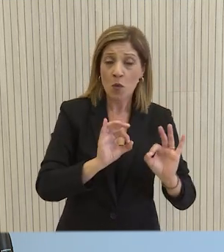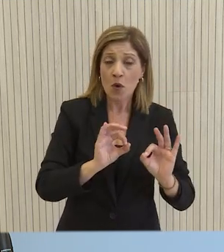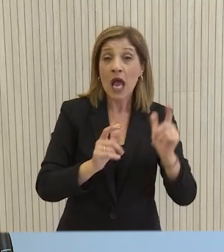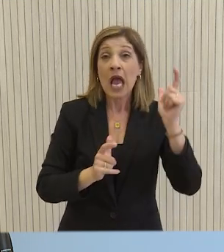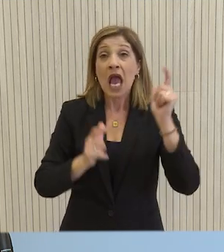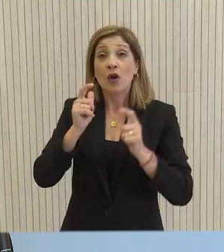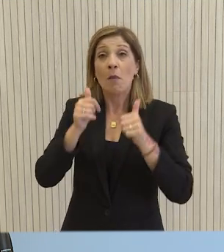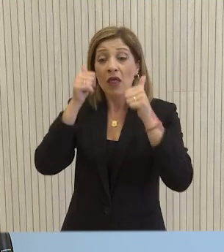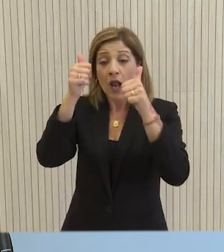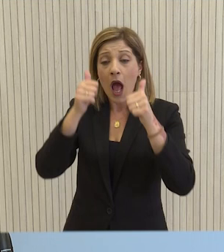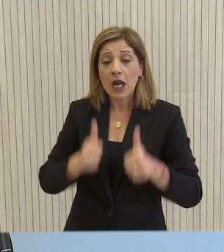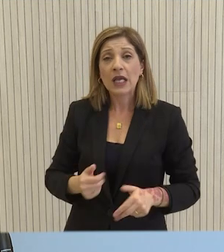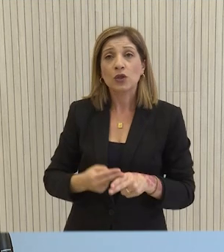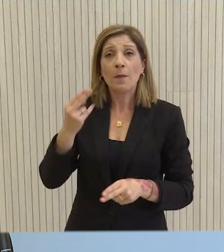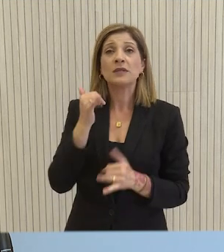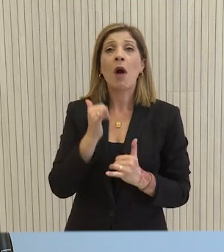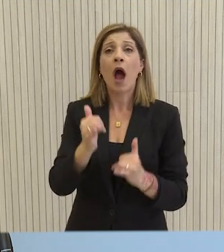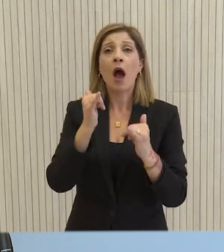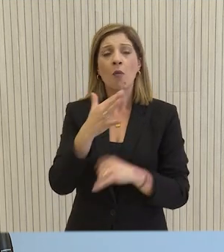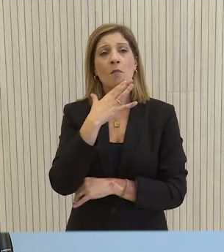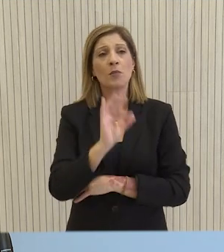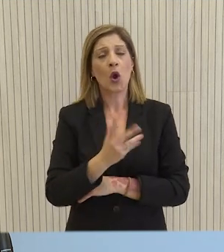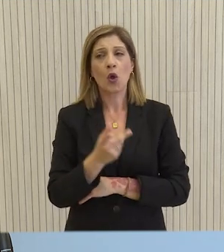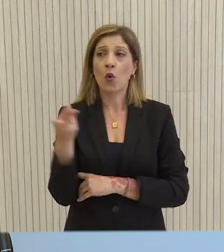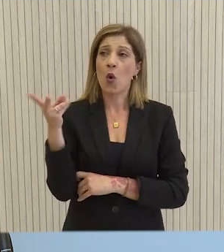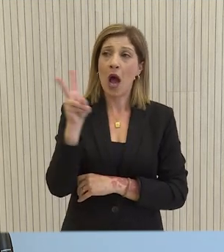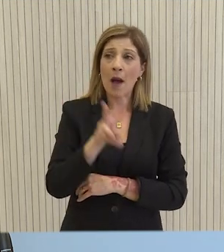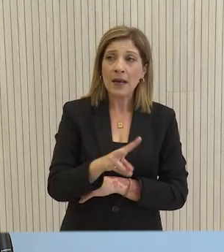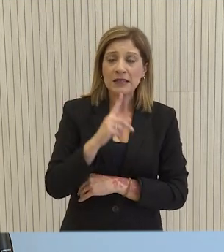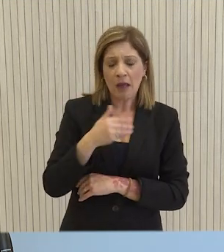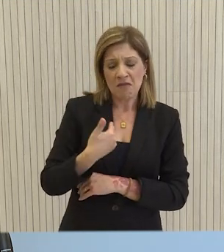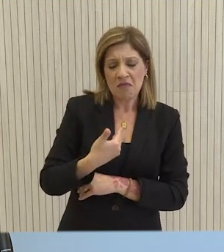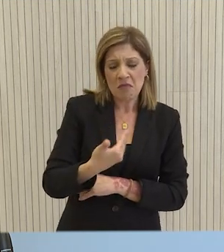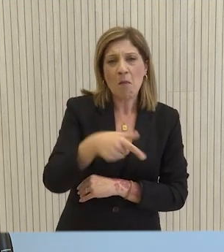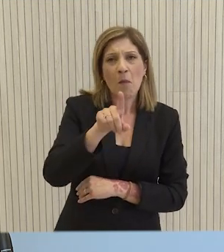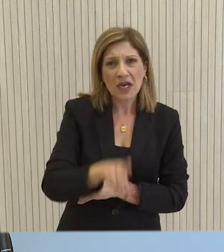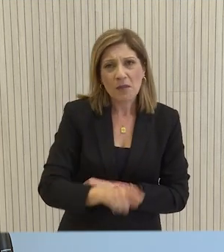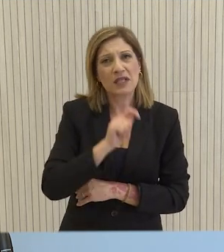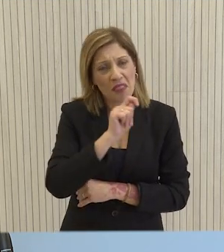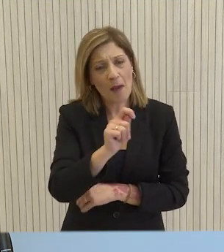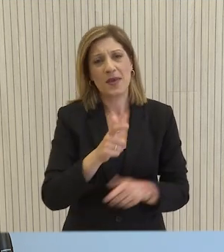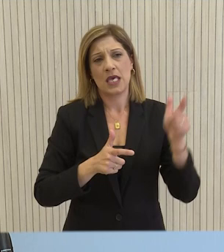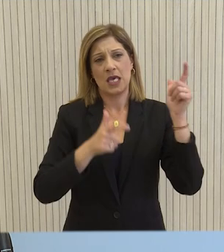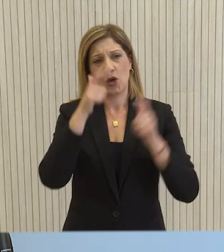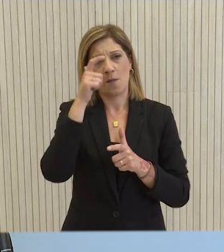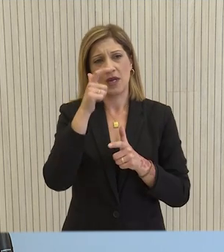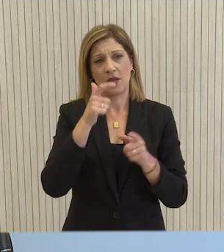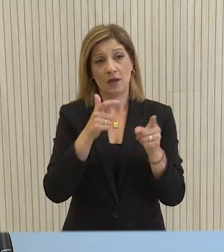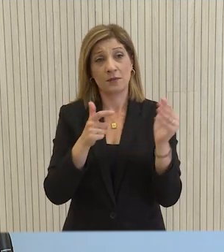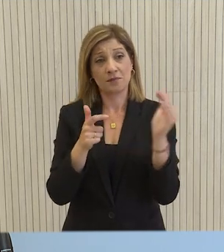καθυστερεί? Εκτιμούμε, η ενημέρωση που έχουμε, ότι αυτή η ανακοίνωση θα γίνει εντός των επόμενων ημερών.